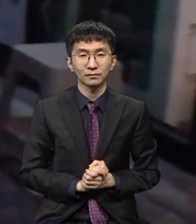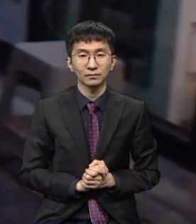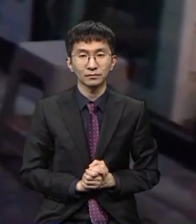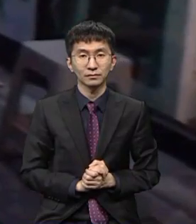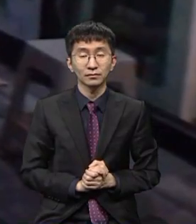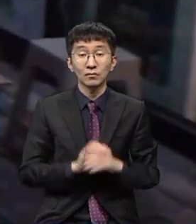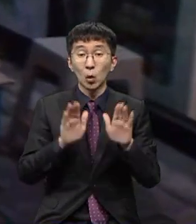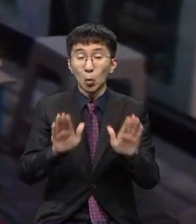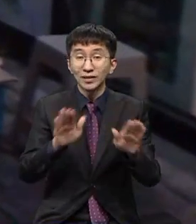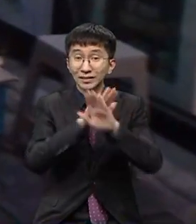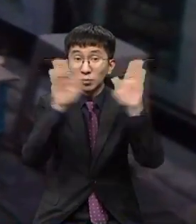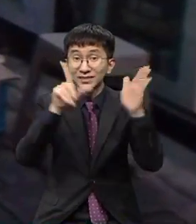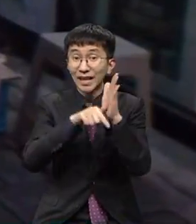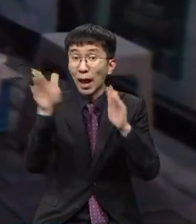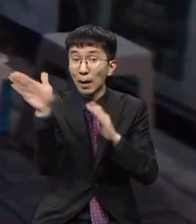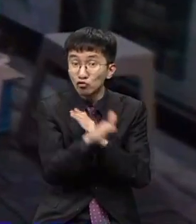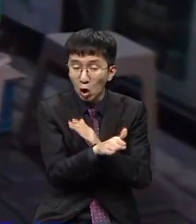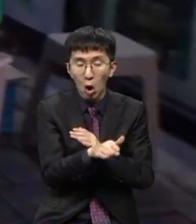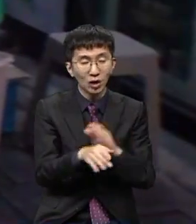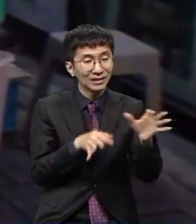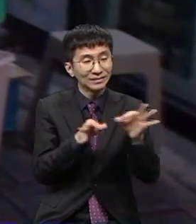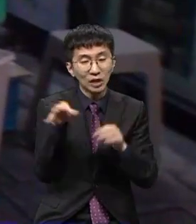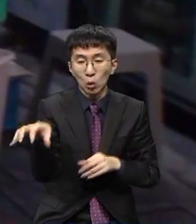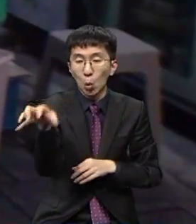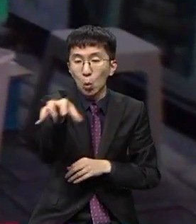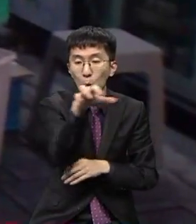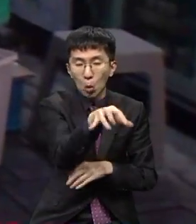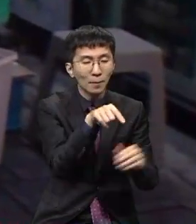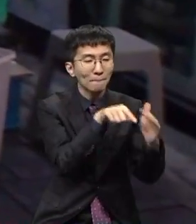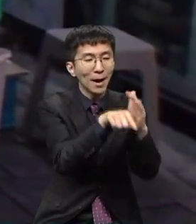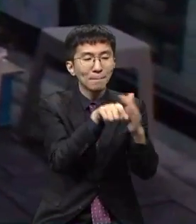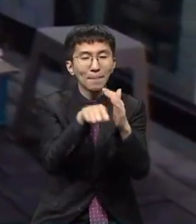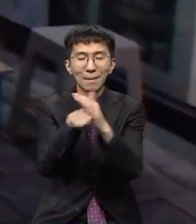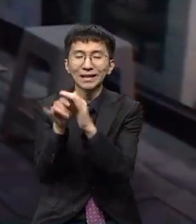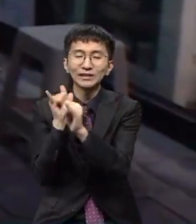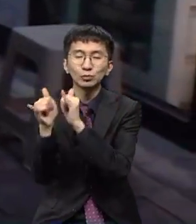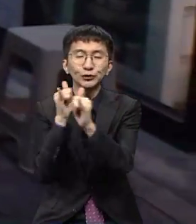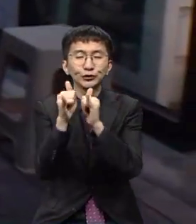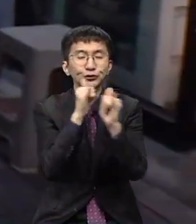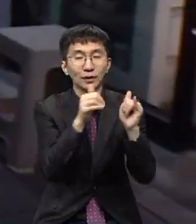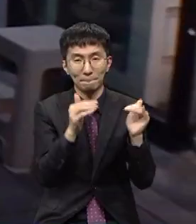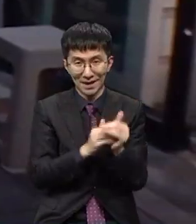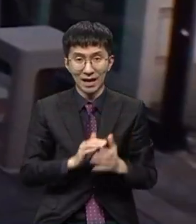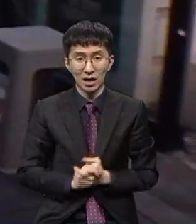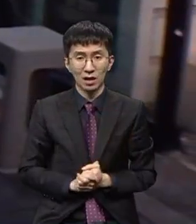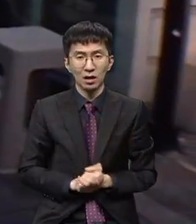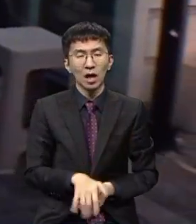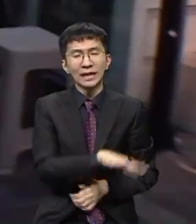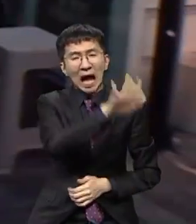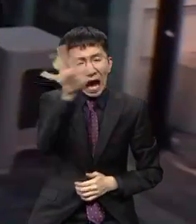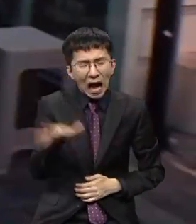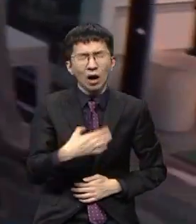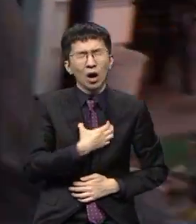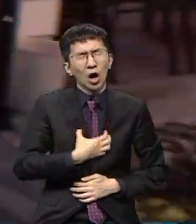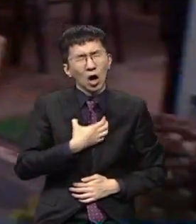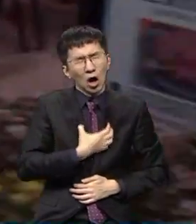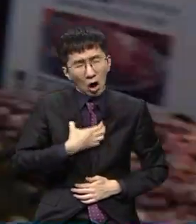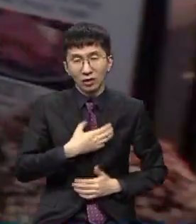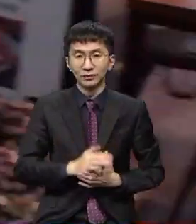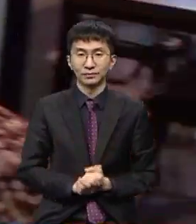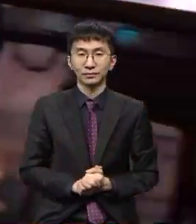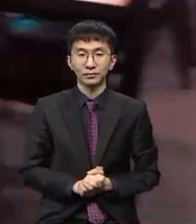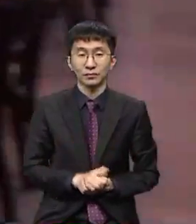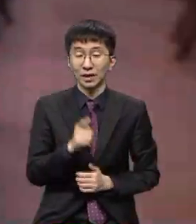네, 제가 오늘 낮부터 이곳에서 음식점을 운영하는 상인분들 이야기를 좀 들어봤는데요. 모두들 걱정이 컸습니다.